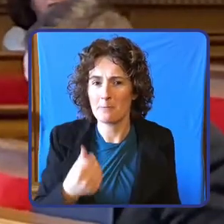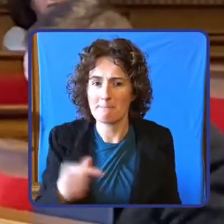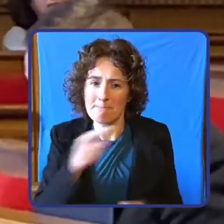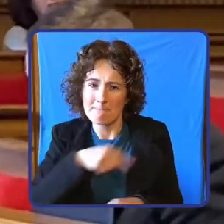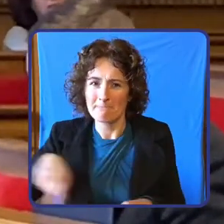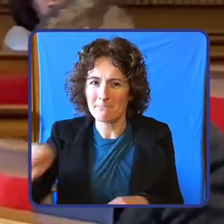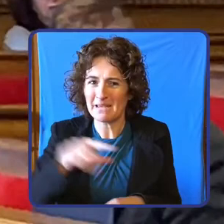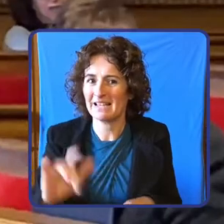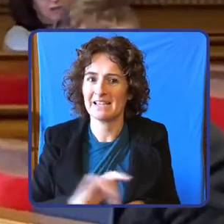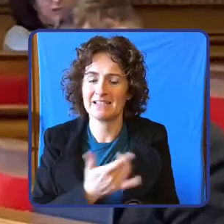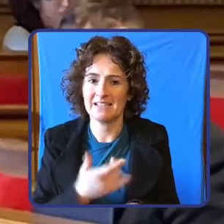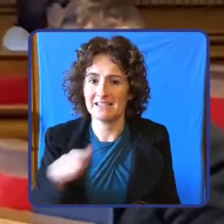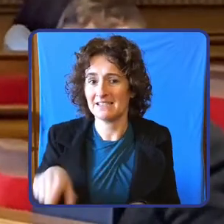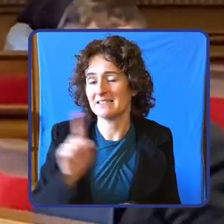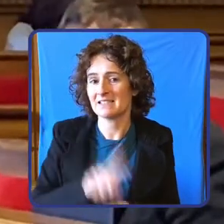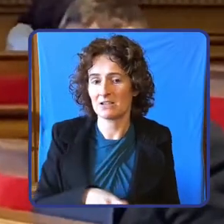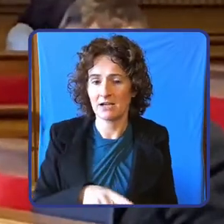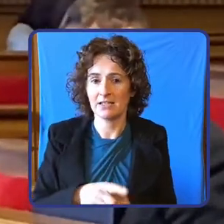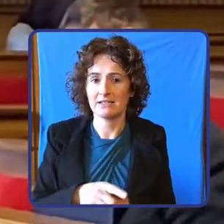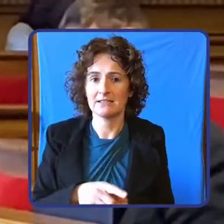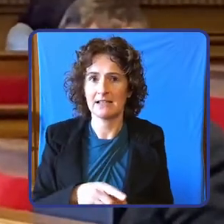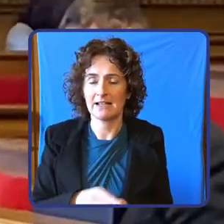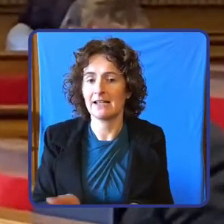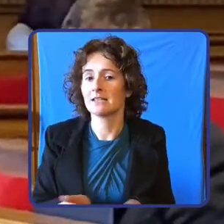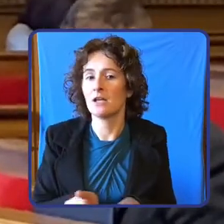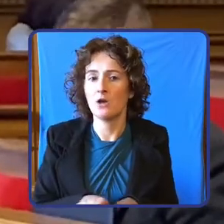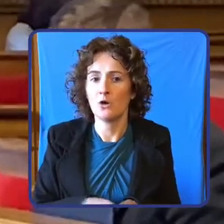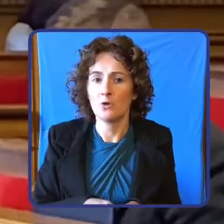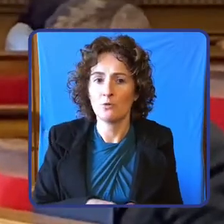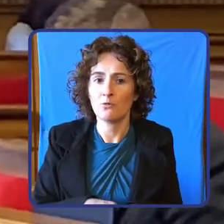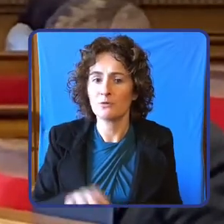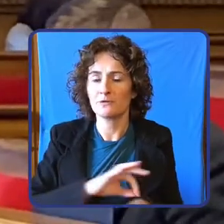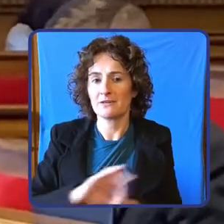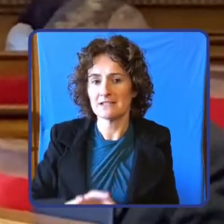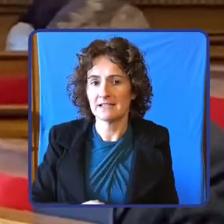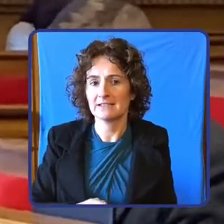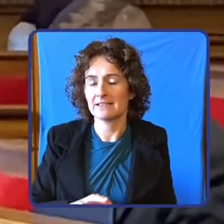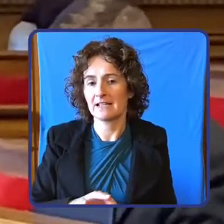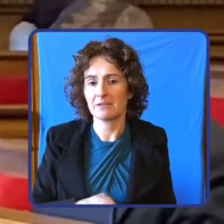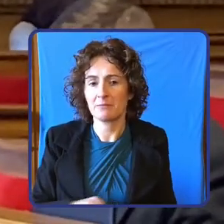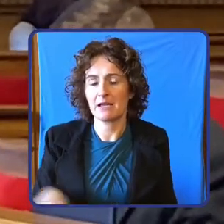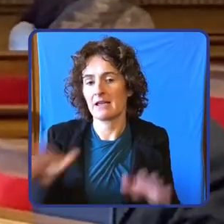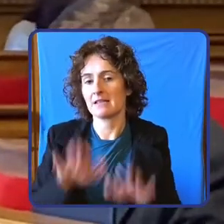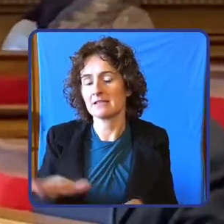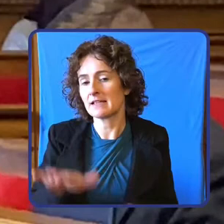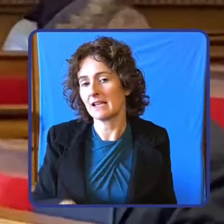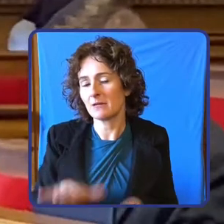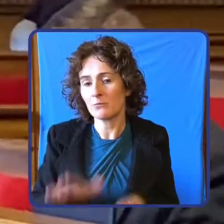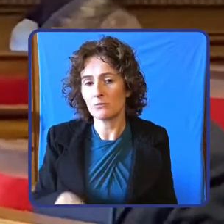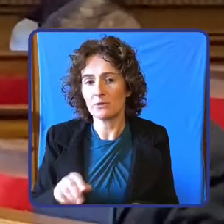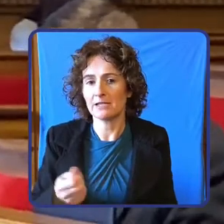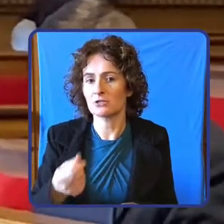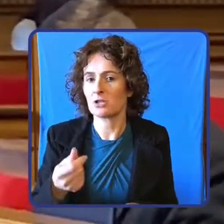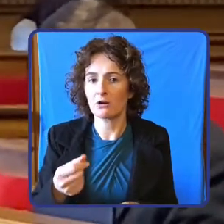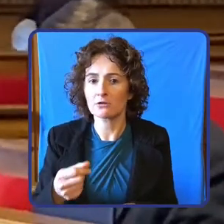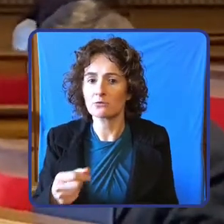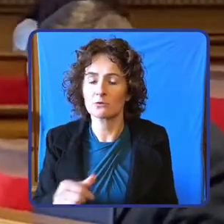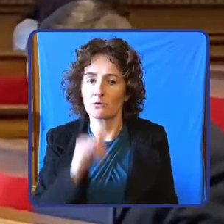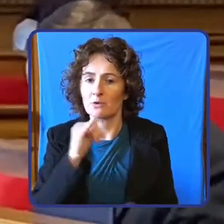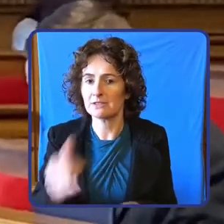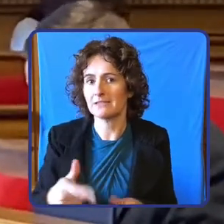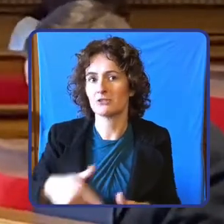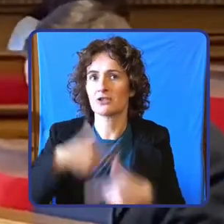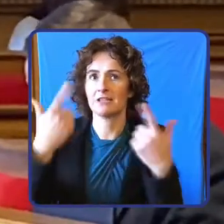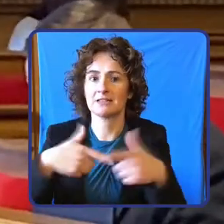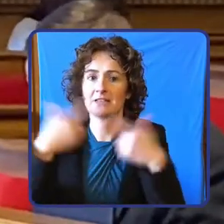ugye bevezetnek úgy települési adót, hogy 2 hónapon keresztül nincs róla semmiféle tájékoztatás, 2,5 hónapon keresztül. Ugye? Ki